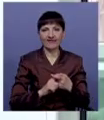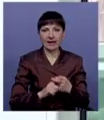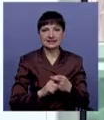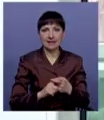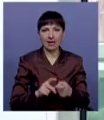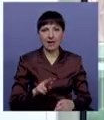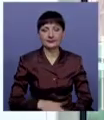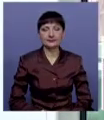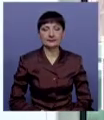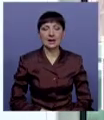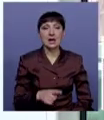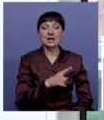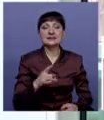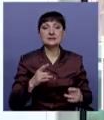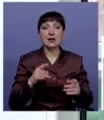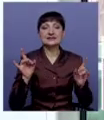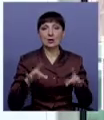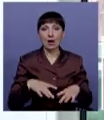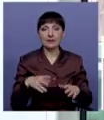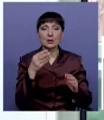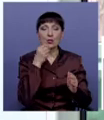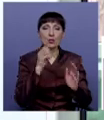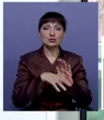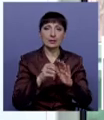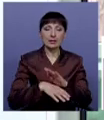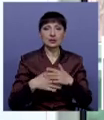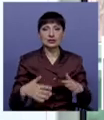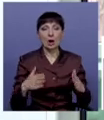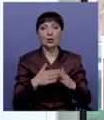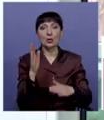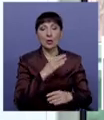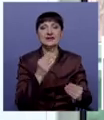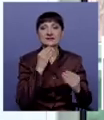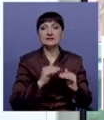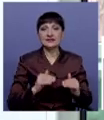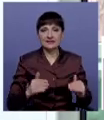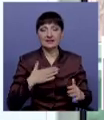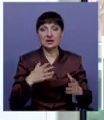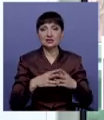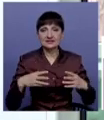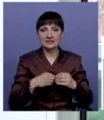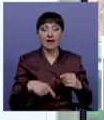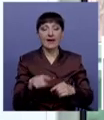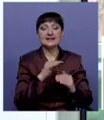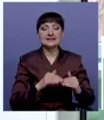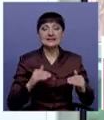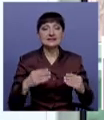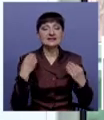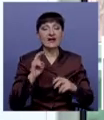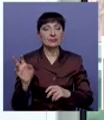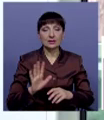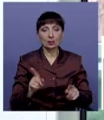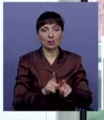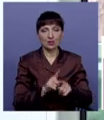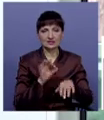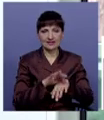из той хан и они положили в пакет и различные угощения дома все это ели дети наша семья эти дети не ходили на свадьбу но тоже